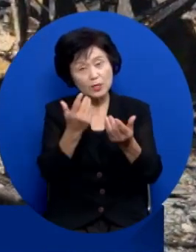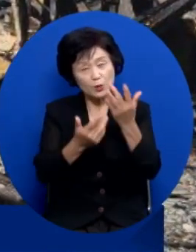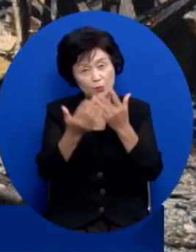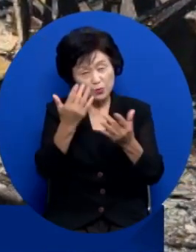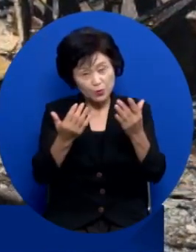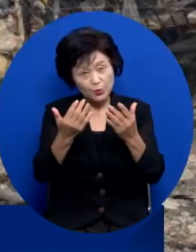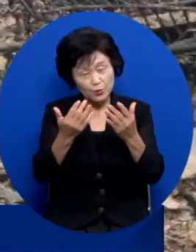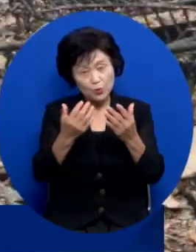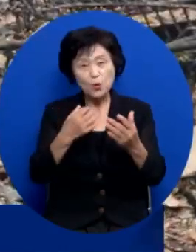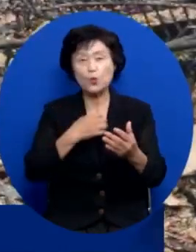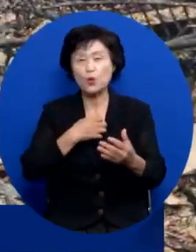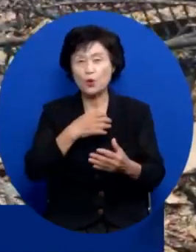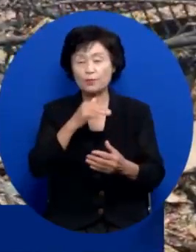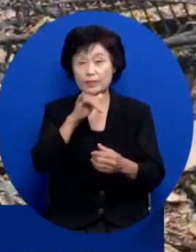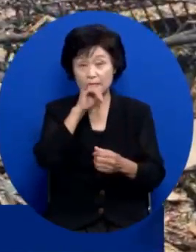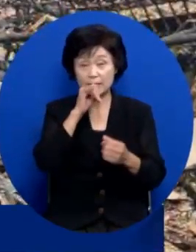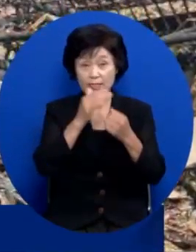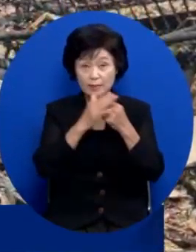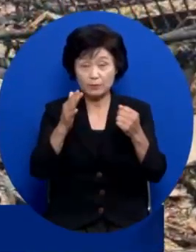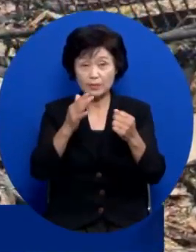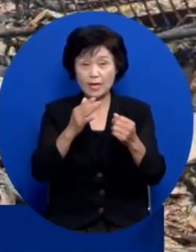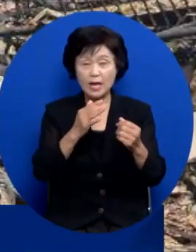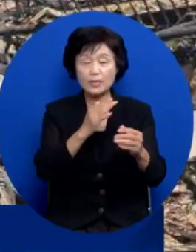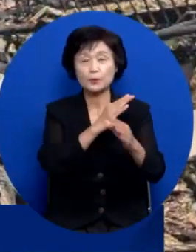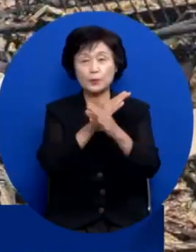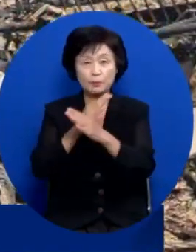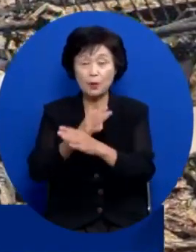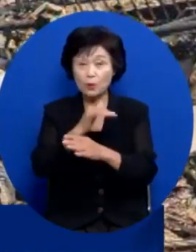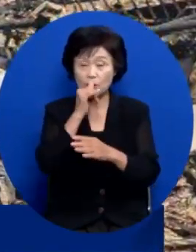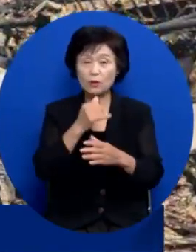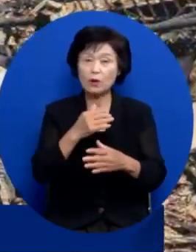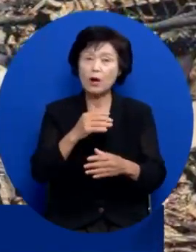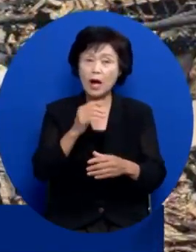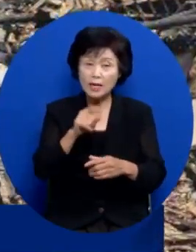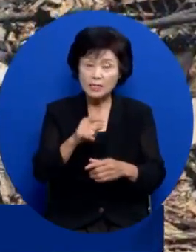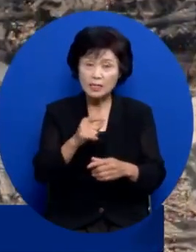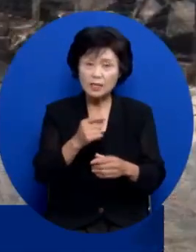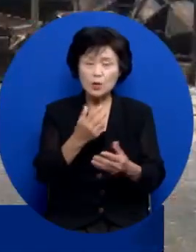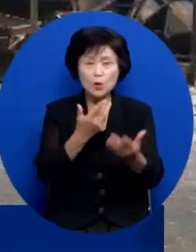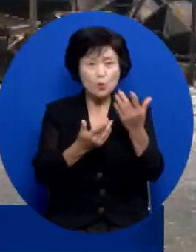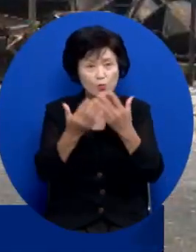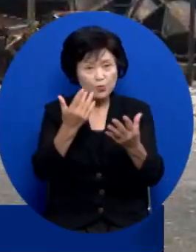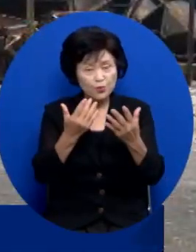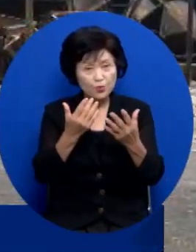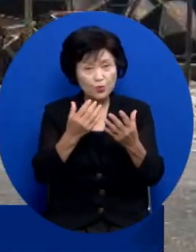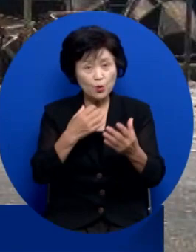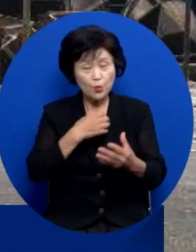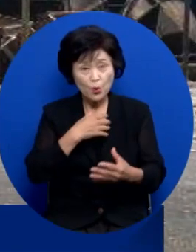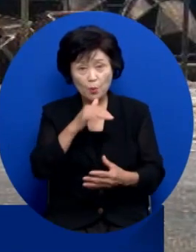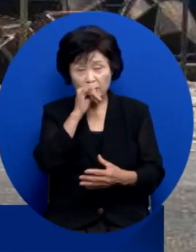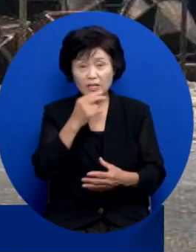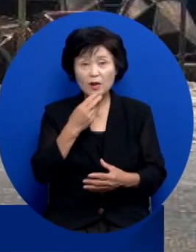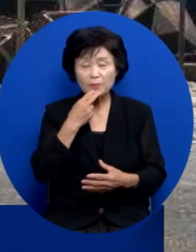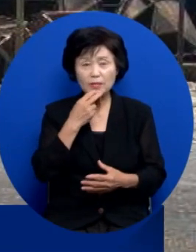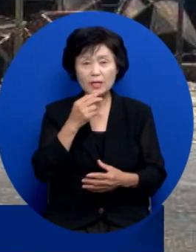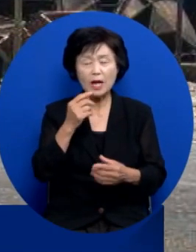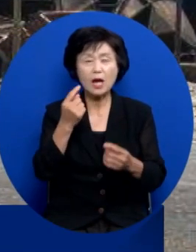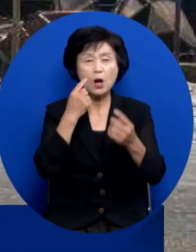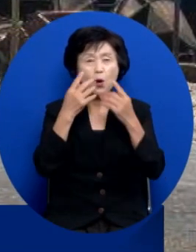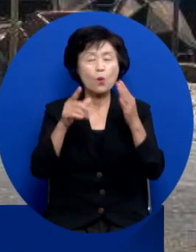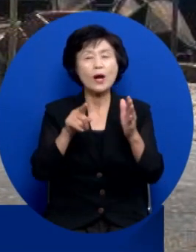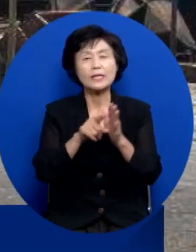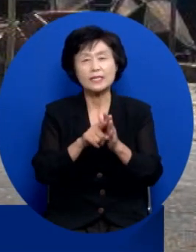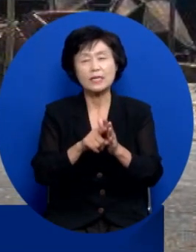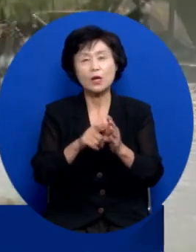불씨 등의 위험 요소들이 완전하게 안전한지 확인되지 않기 때문에 이렇게 통제되고 그리고 수도 같은